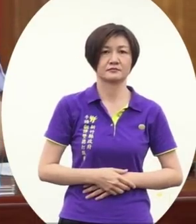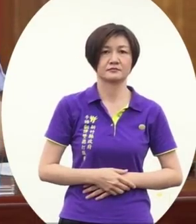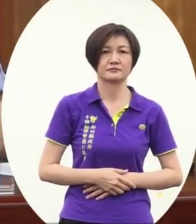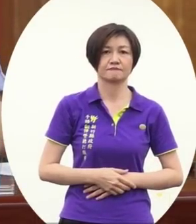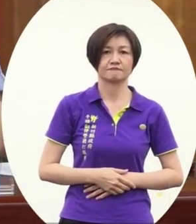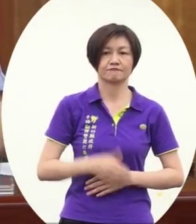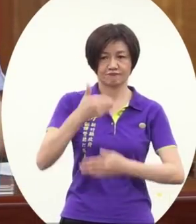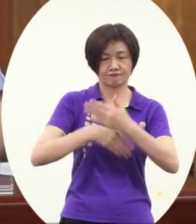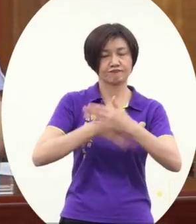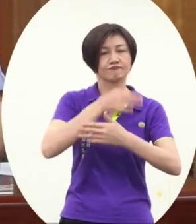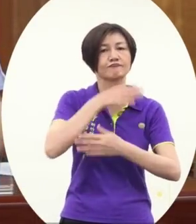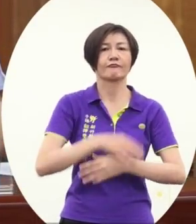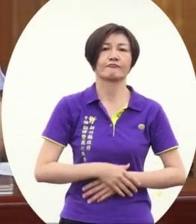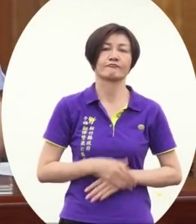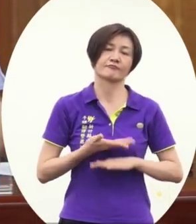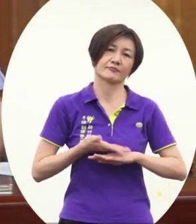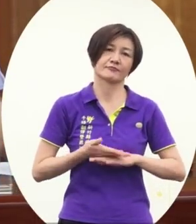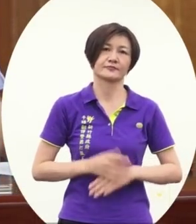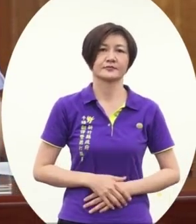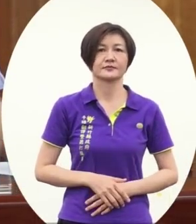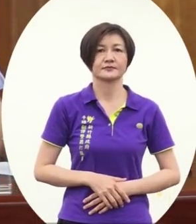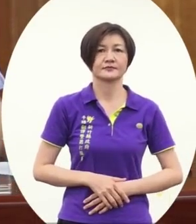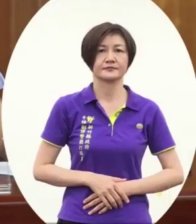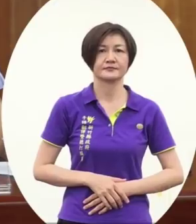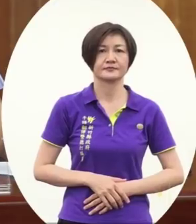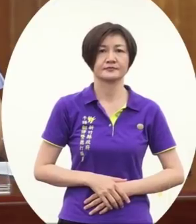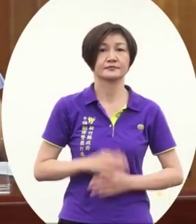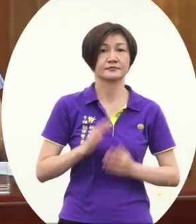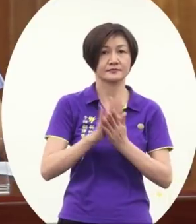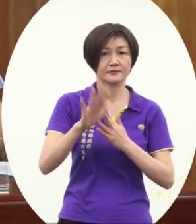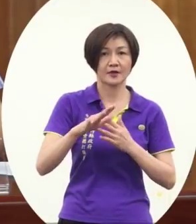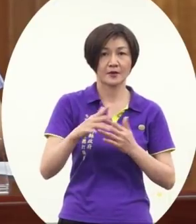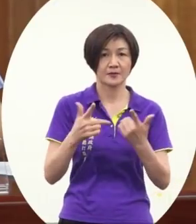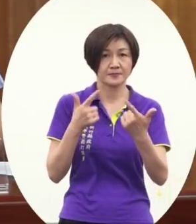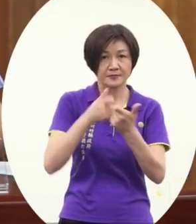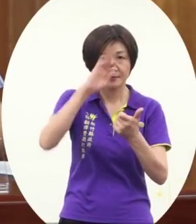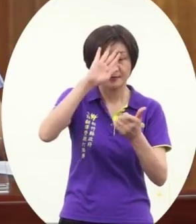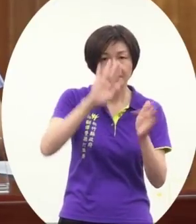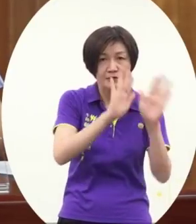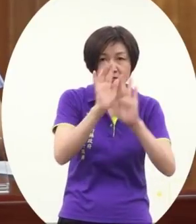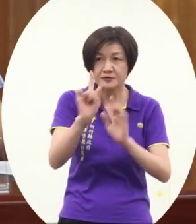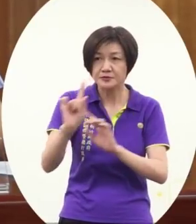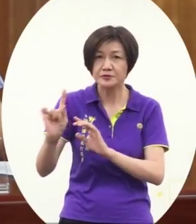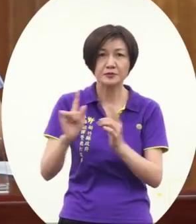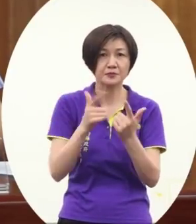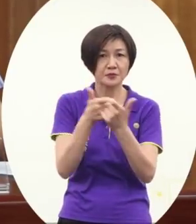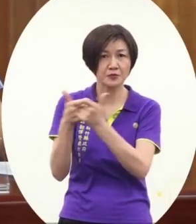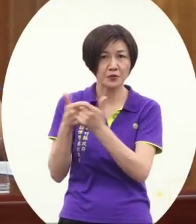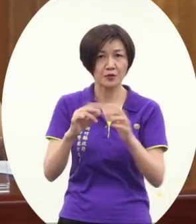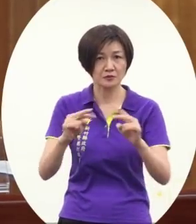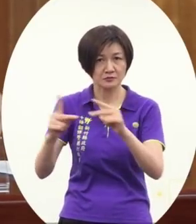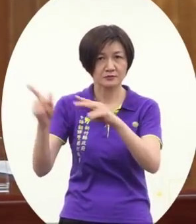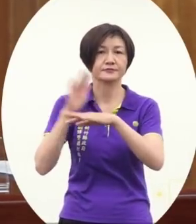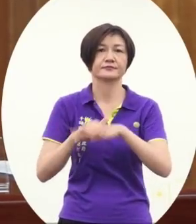充裕的使用的一个能量。那这个部分我们后续针对疫情的一个发展做滚动式的检讨。